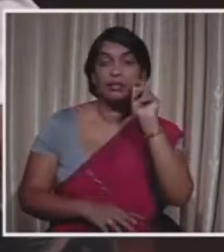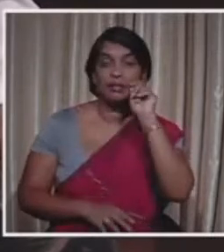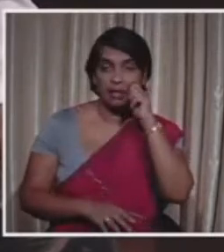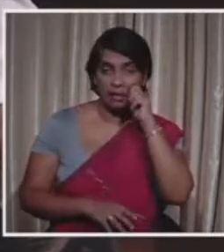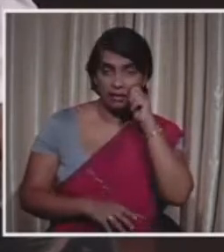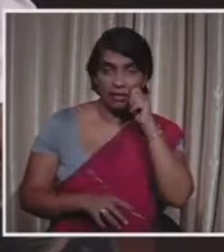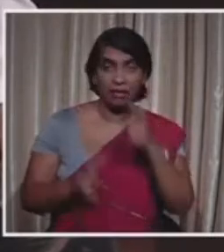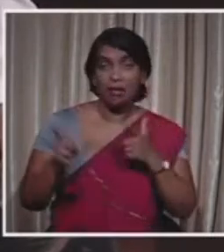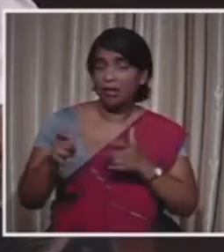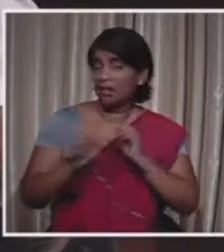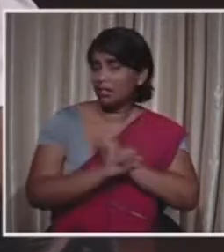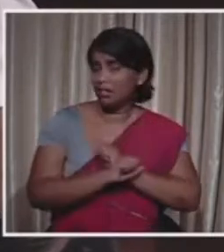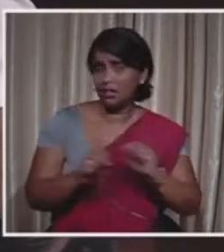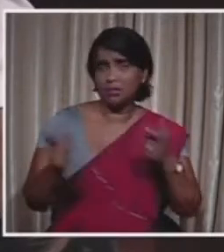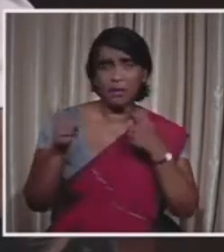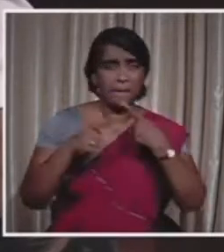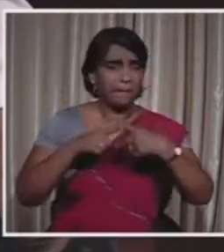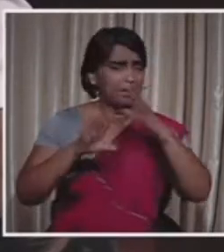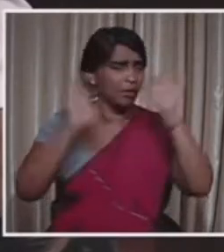nirayuda